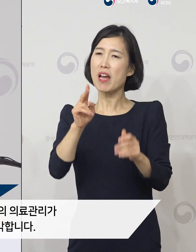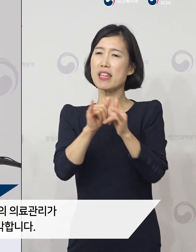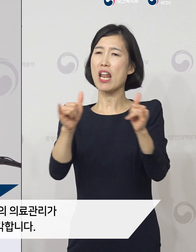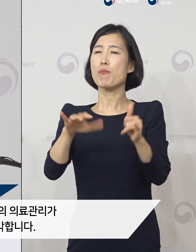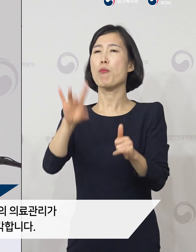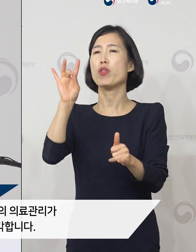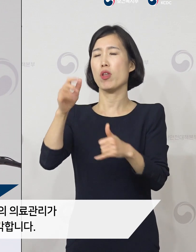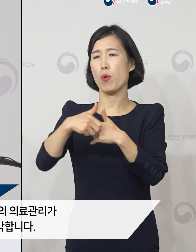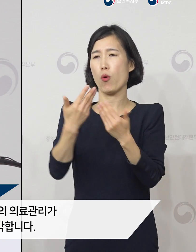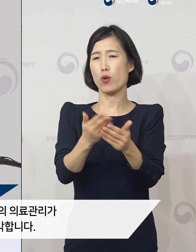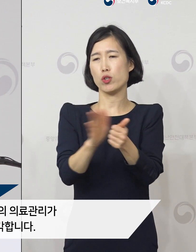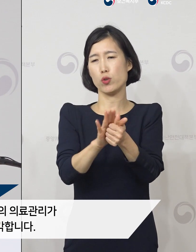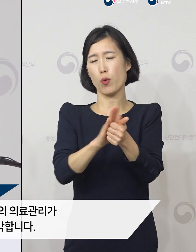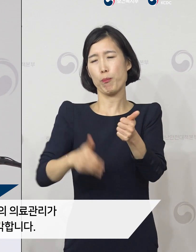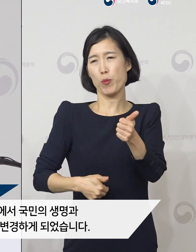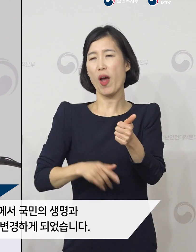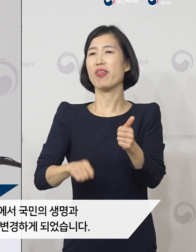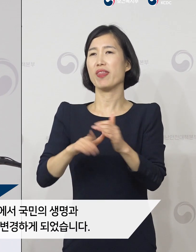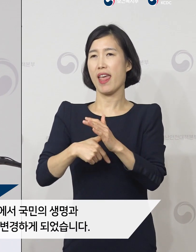필요한 시점이라고 생각합니다.